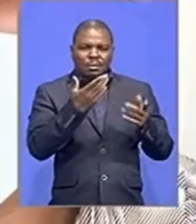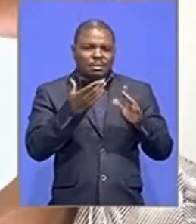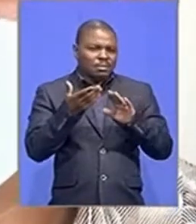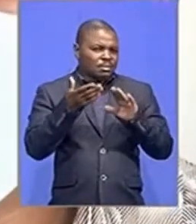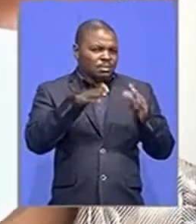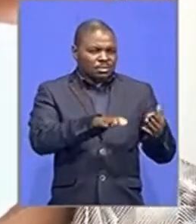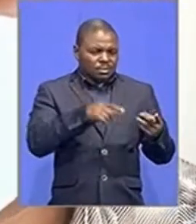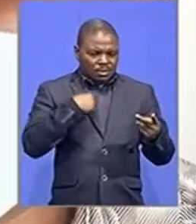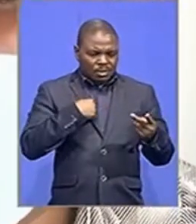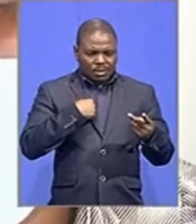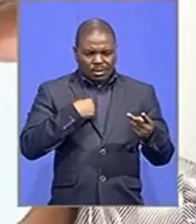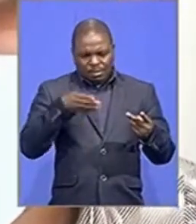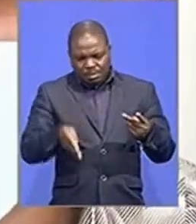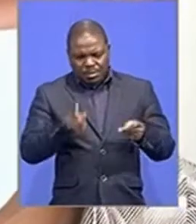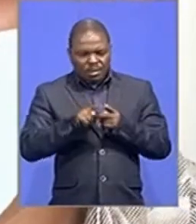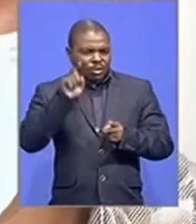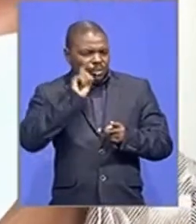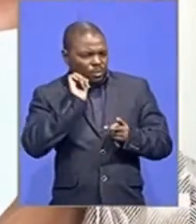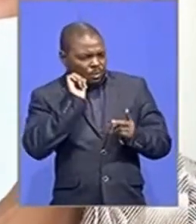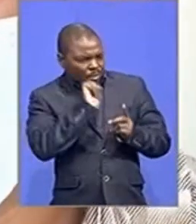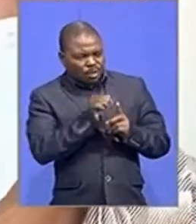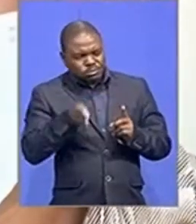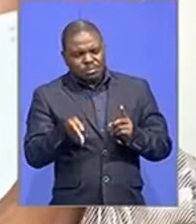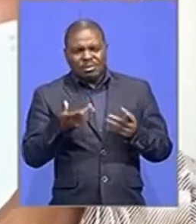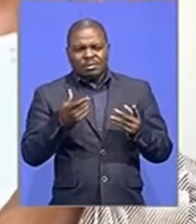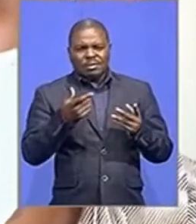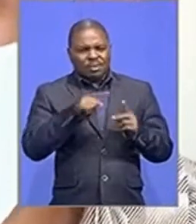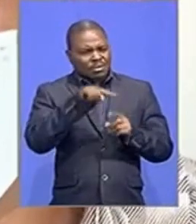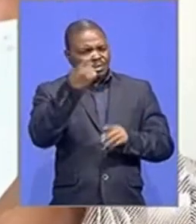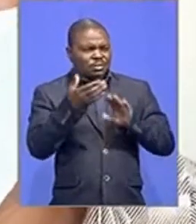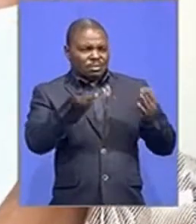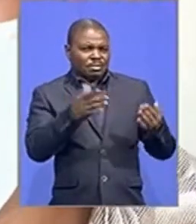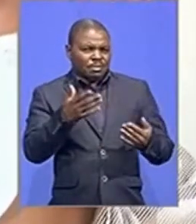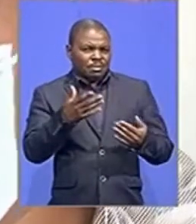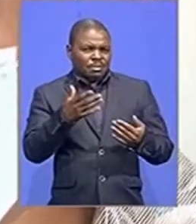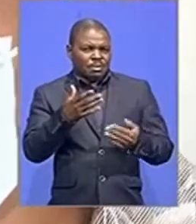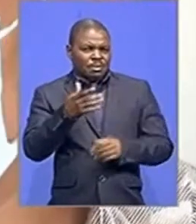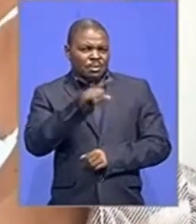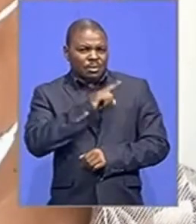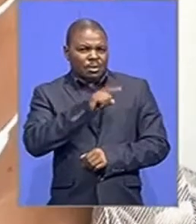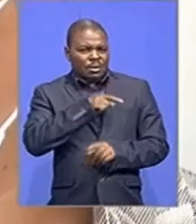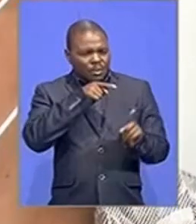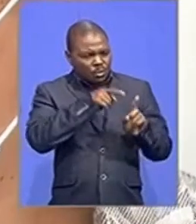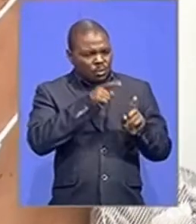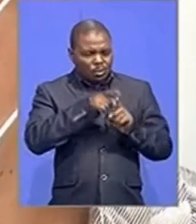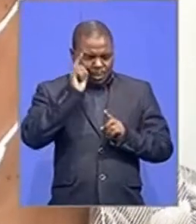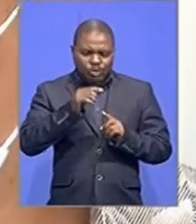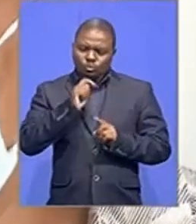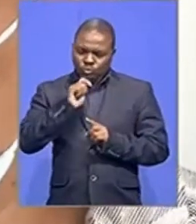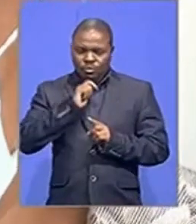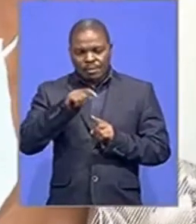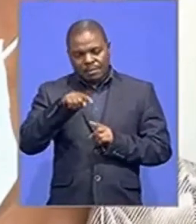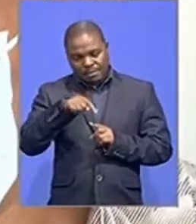nna le o mama gage gona re nako tse re bo hitlile ene tsatse a tla a hitlile